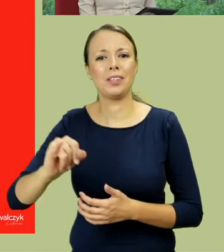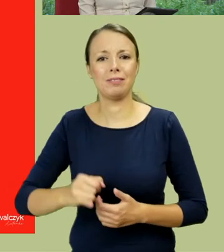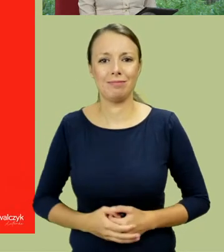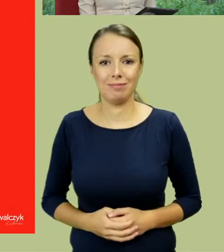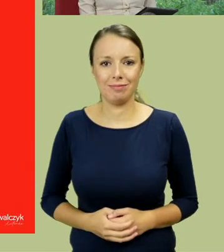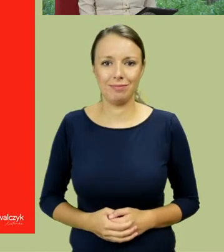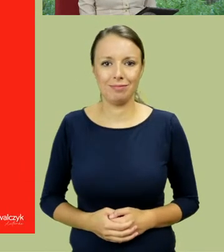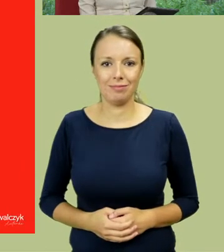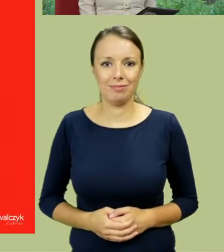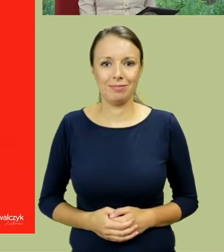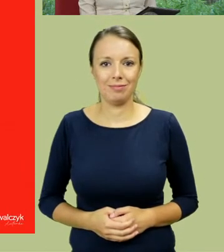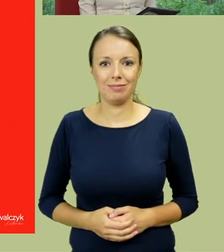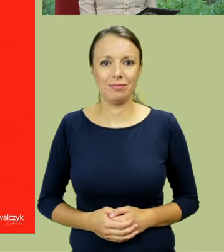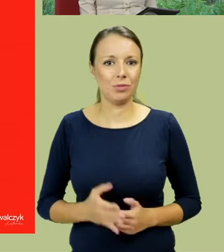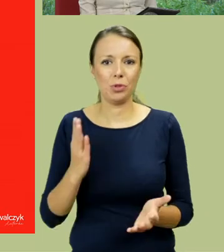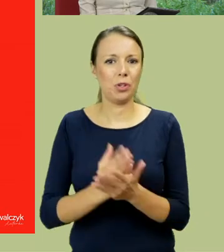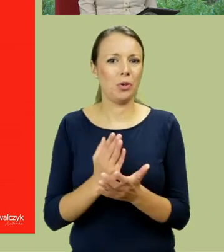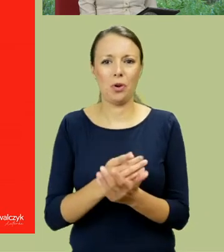I to będą jedyne zdjęcia,